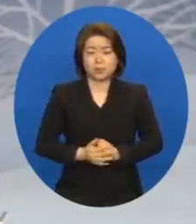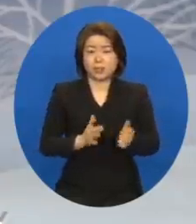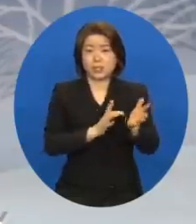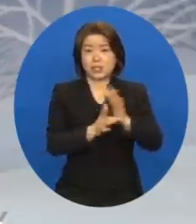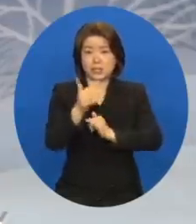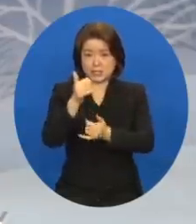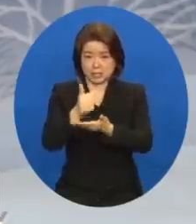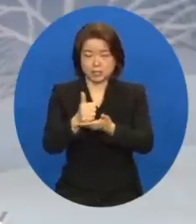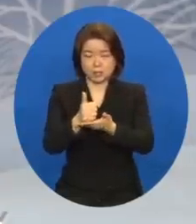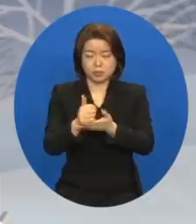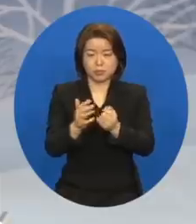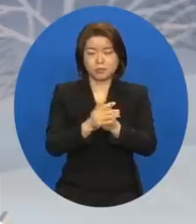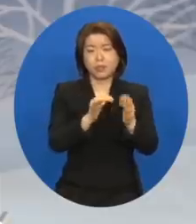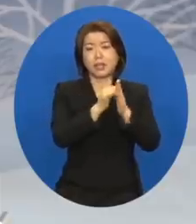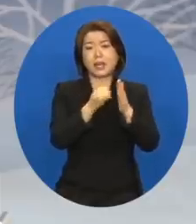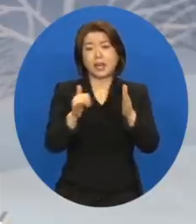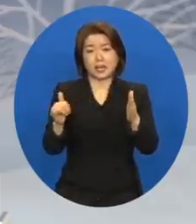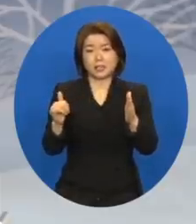예수님의 가족이